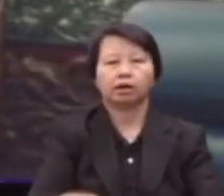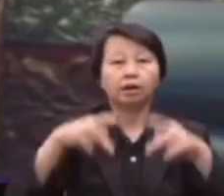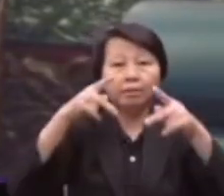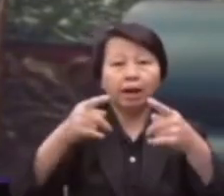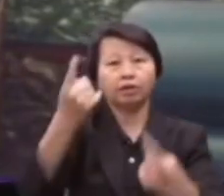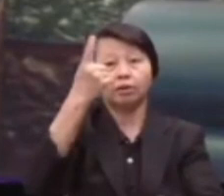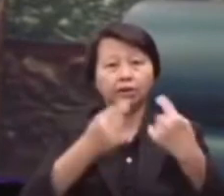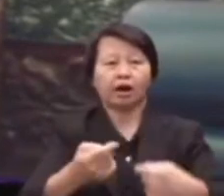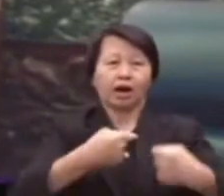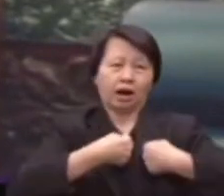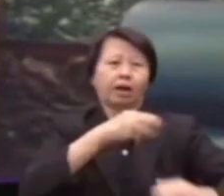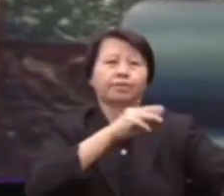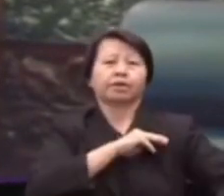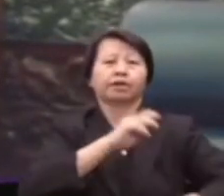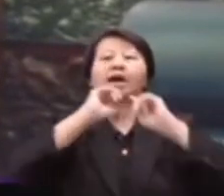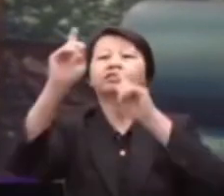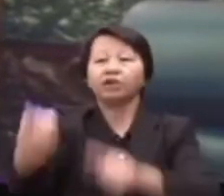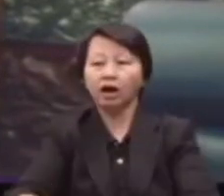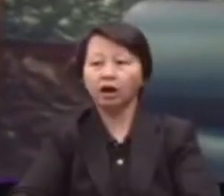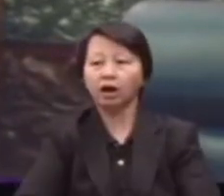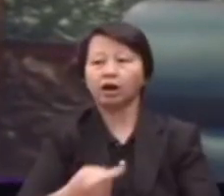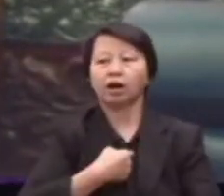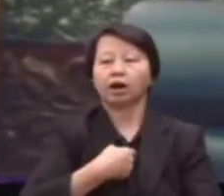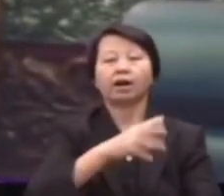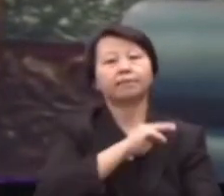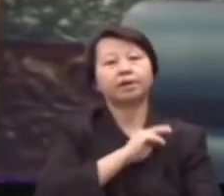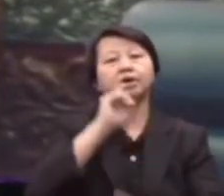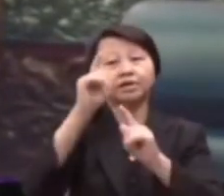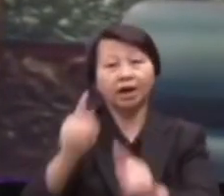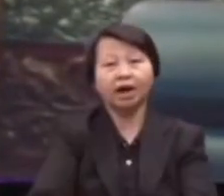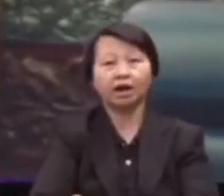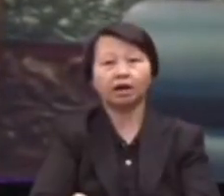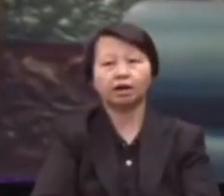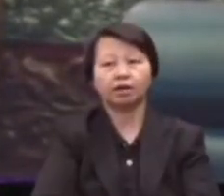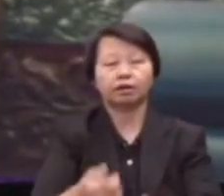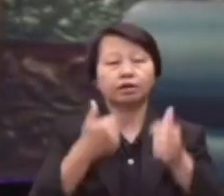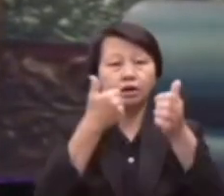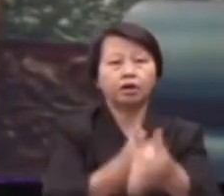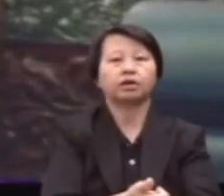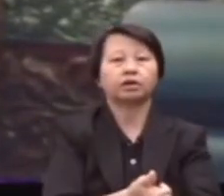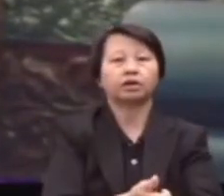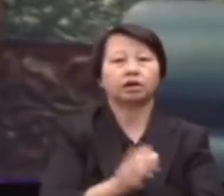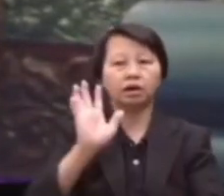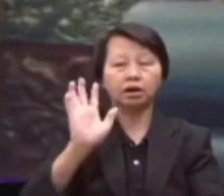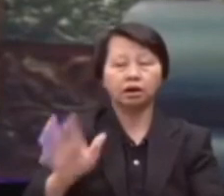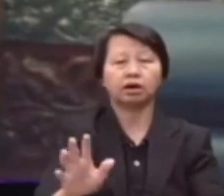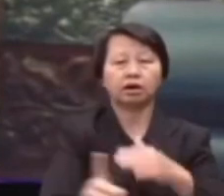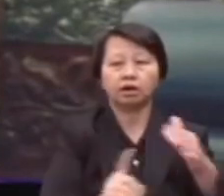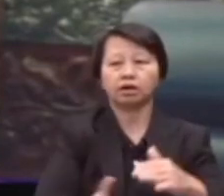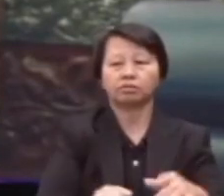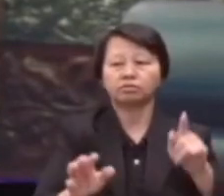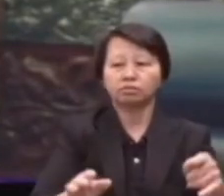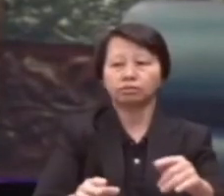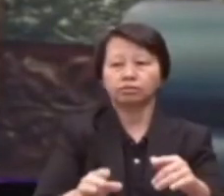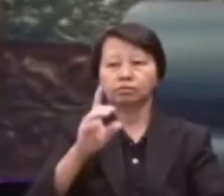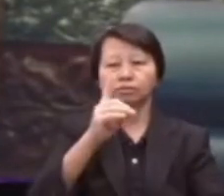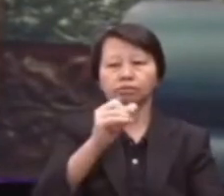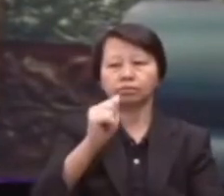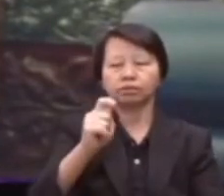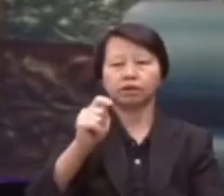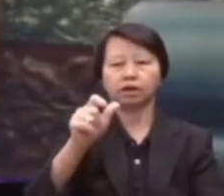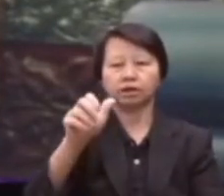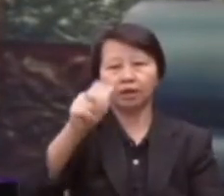Pak Goh tanya, Menteri jawab. Baik. Dan Menteri jawab bertanya berdasarkan kepada data-data kerajaan yang